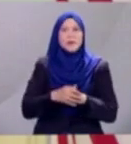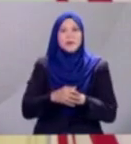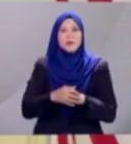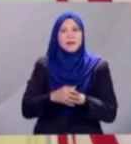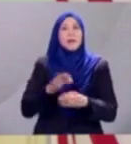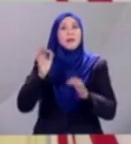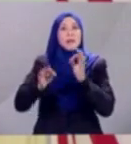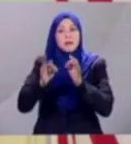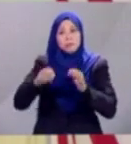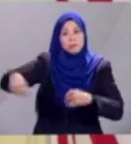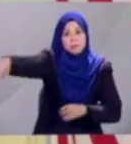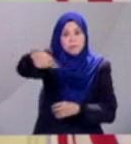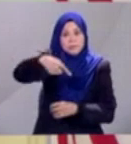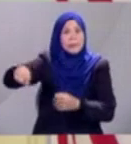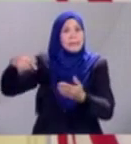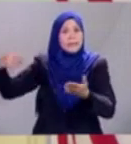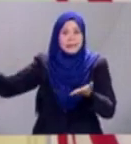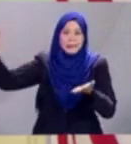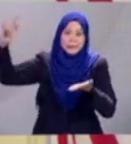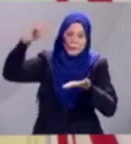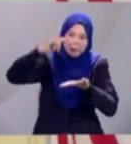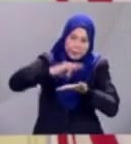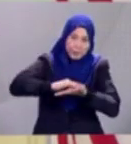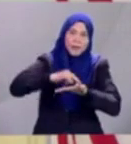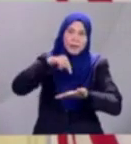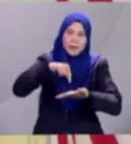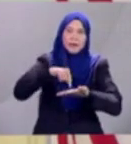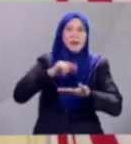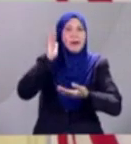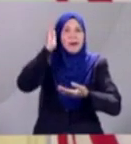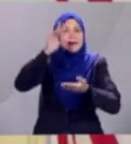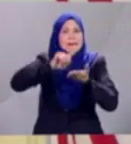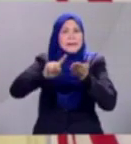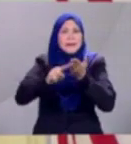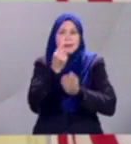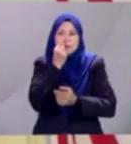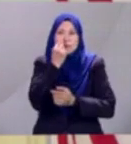Sejurus tibanya mereka di lapangan terbang, mereka akan menjalani swab test.